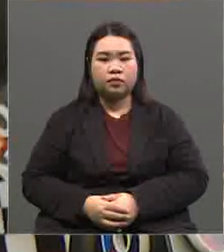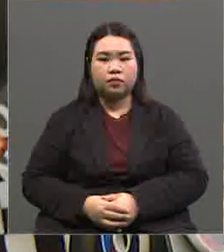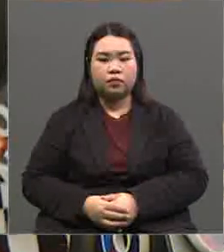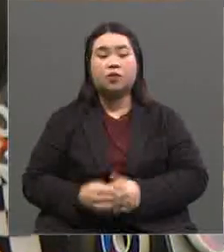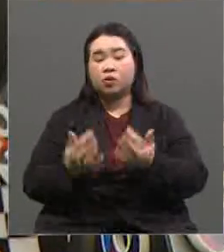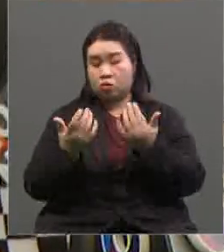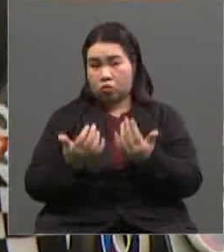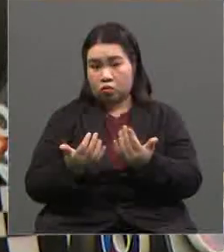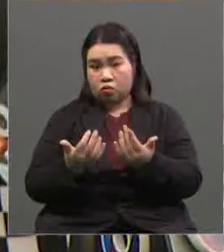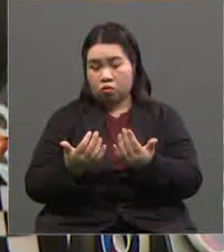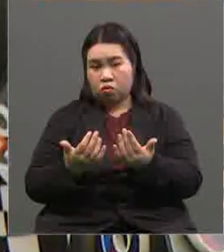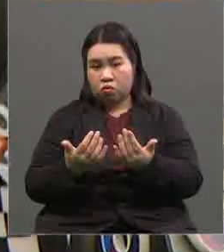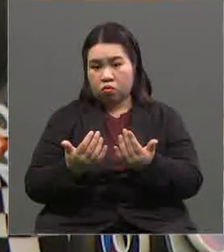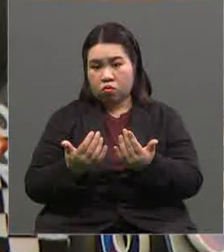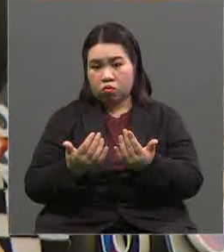เดี๋ยว